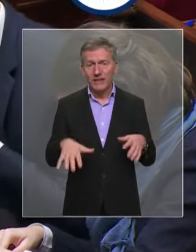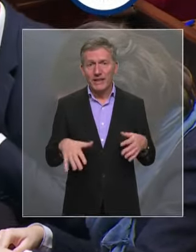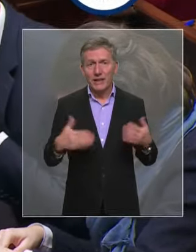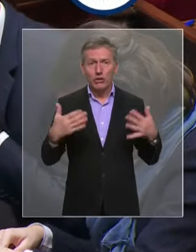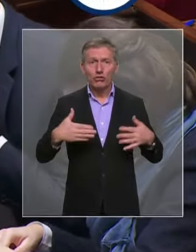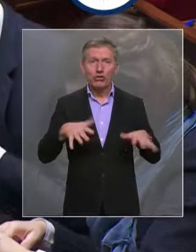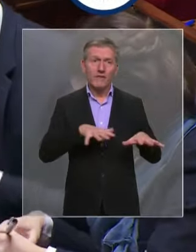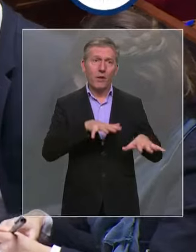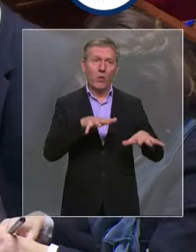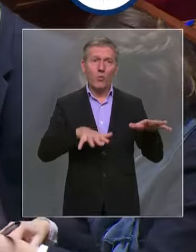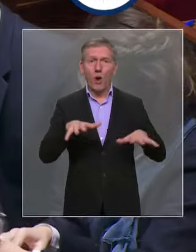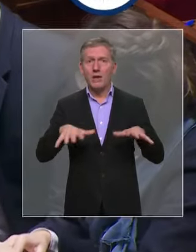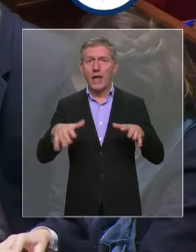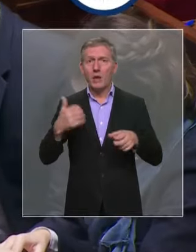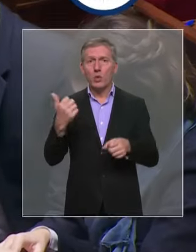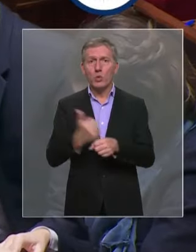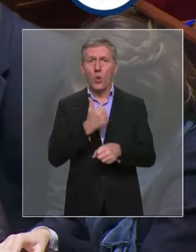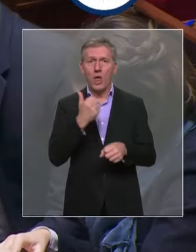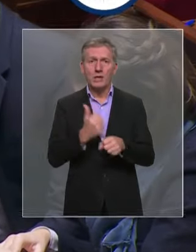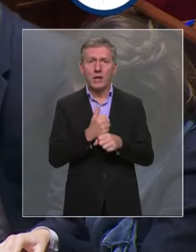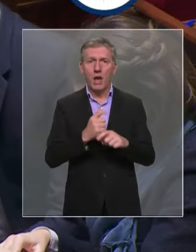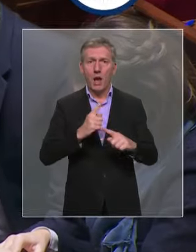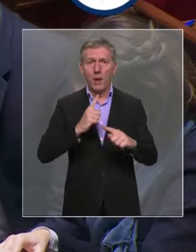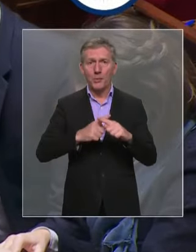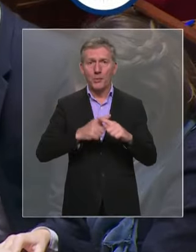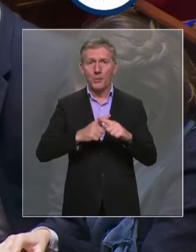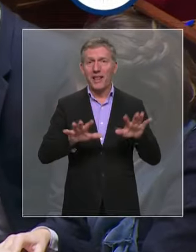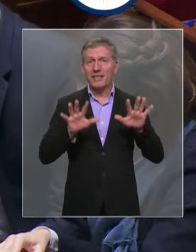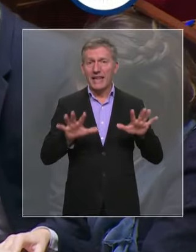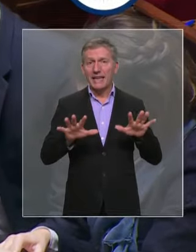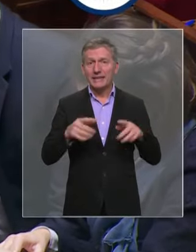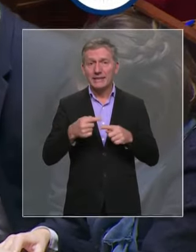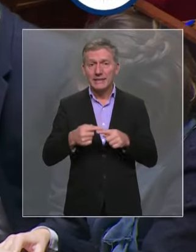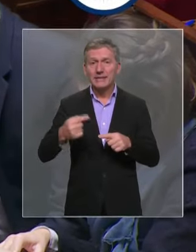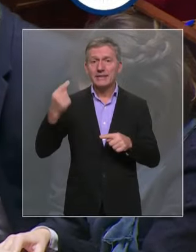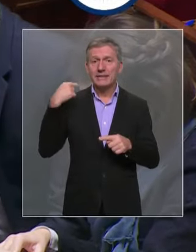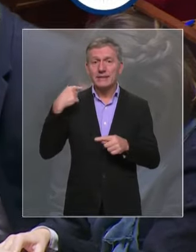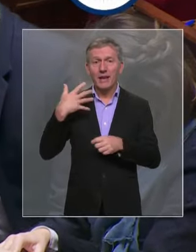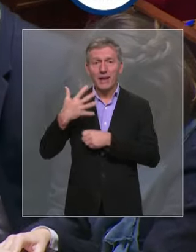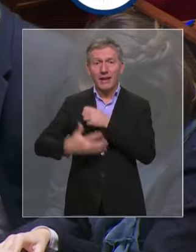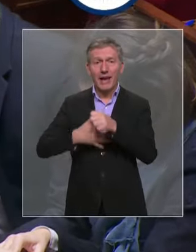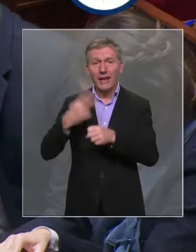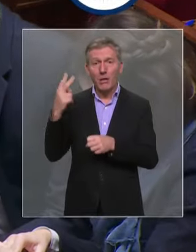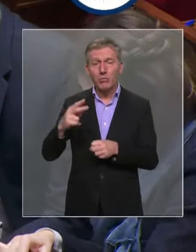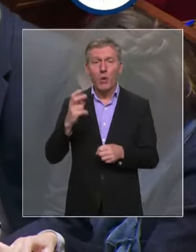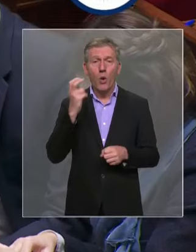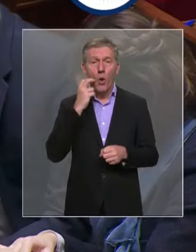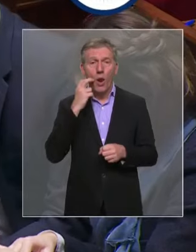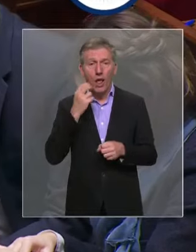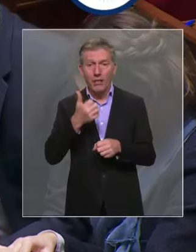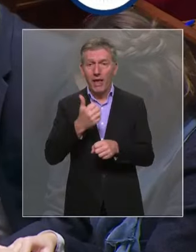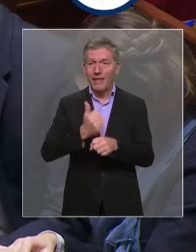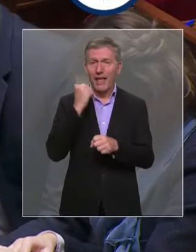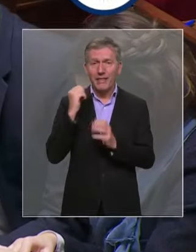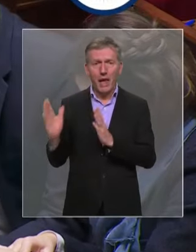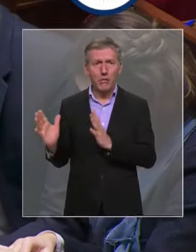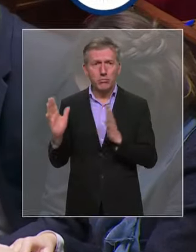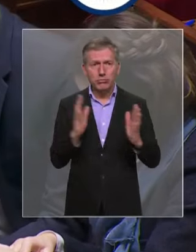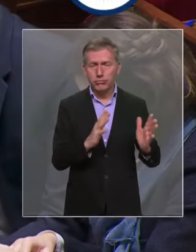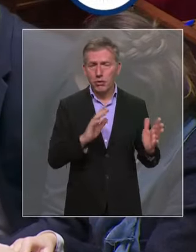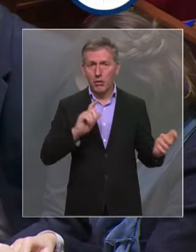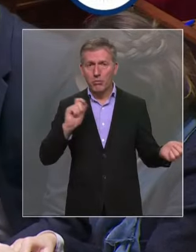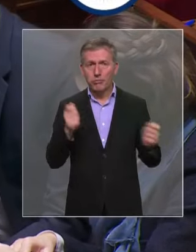chiffre moyen de rénovation par an a été multiplié par 10 entre la dernière année du quinquennat Hollande et l'année dernière. Dans